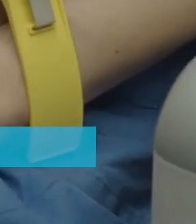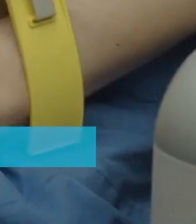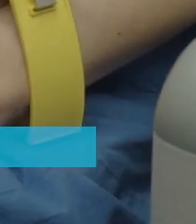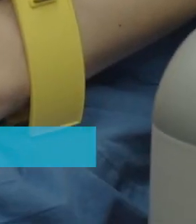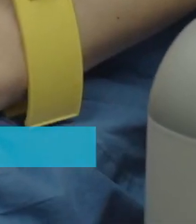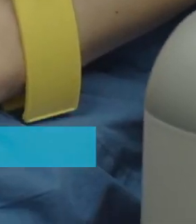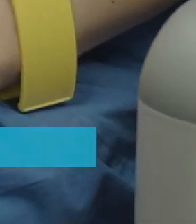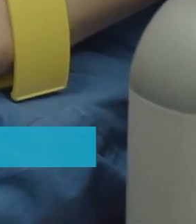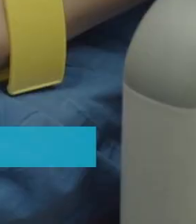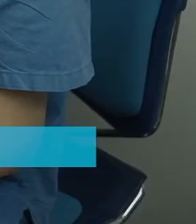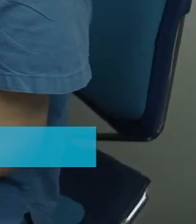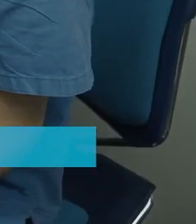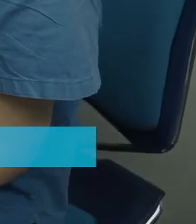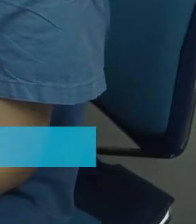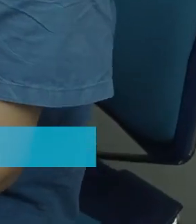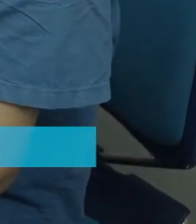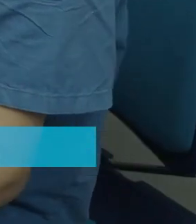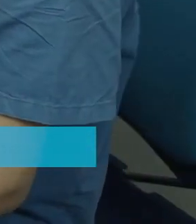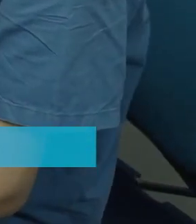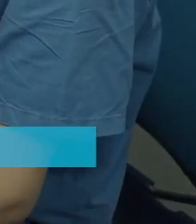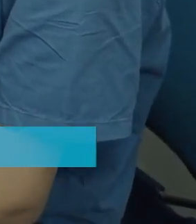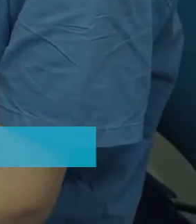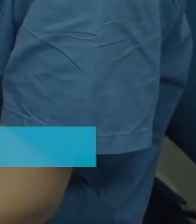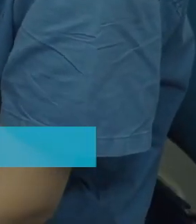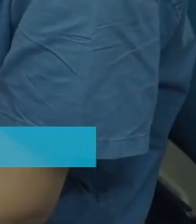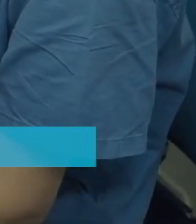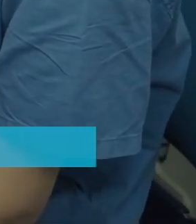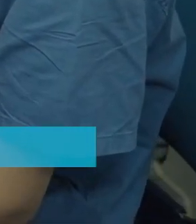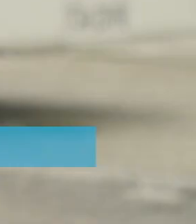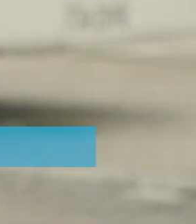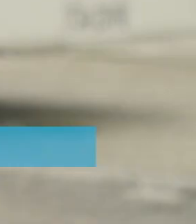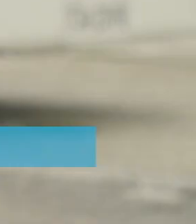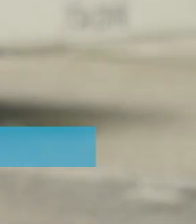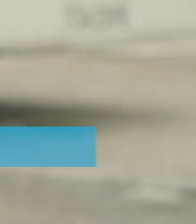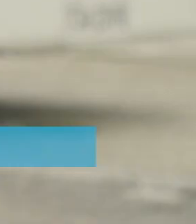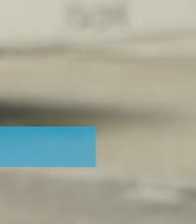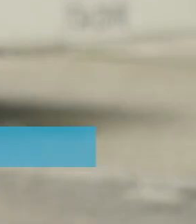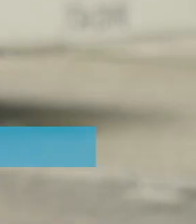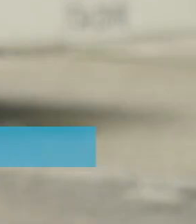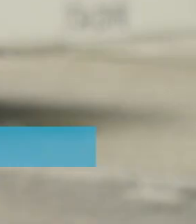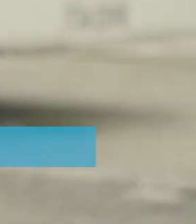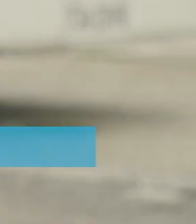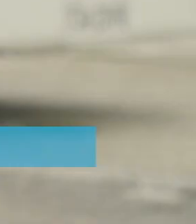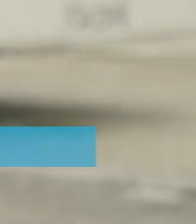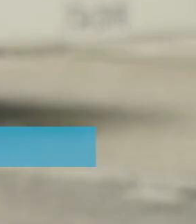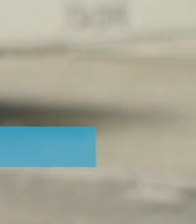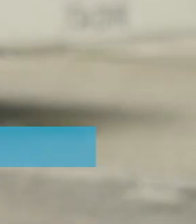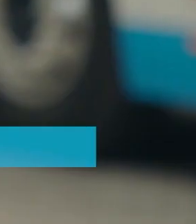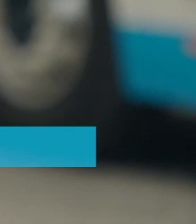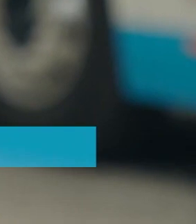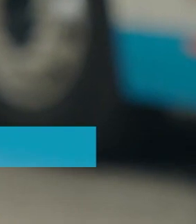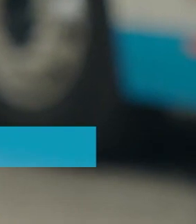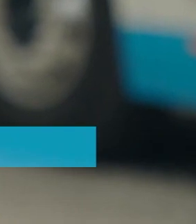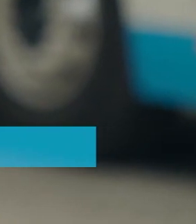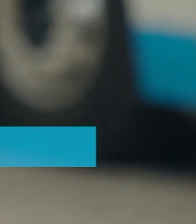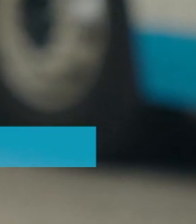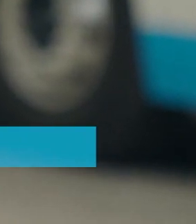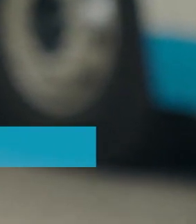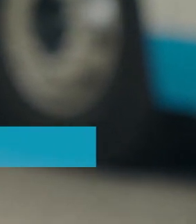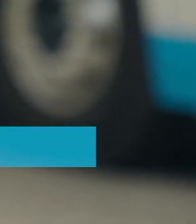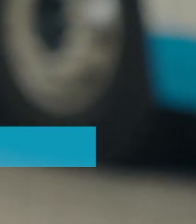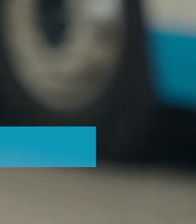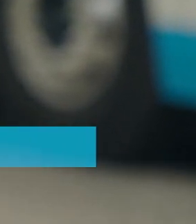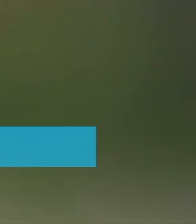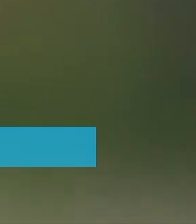해보고 측정을 하면서 내가 갖고 있는 스트레스가 어느 정도인지를 약간 수치화된 데이터로 확인을 하고 선생님과